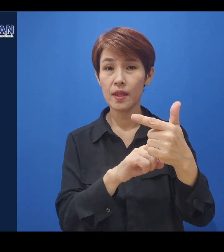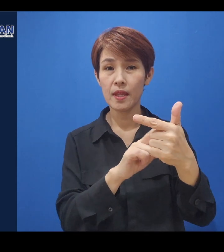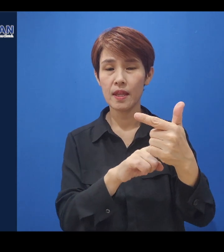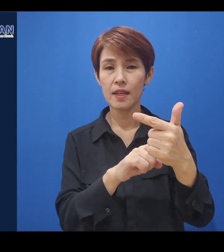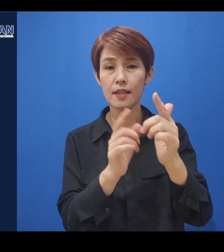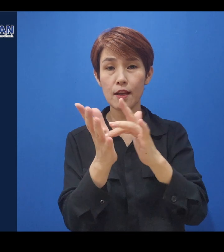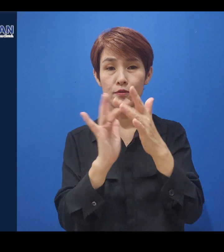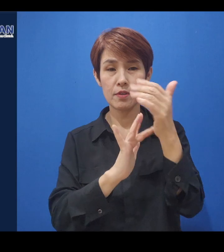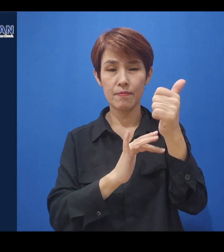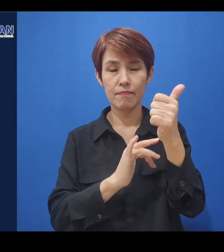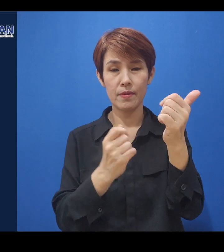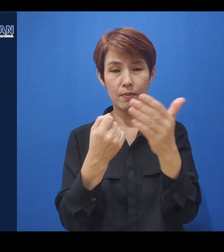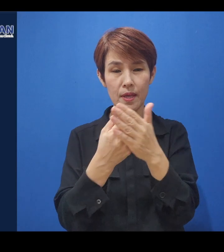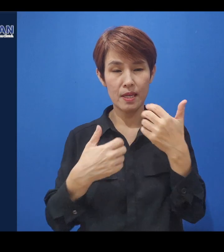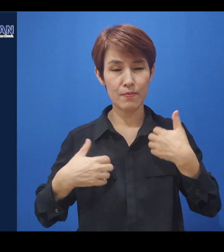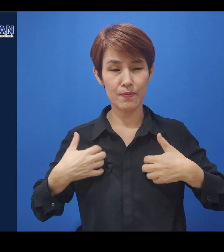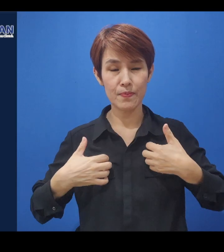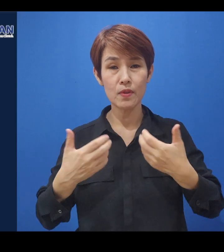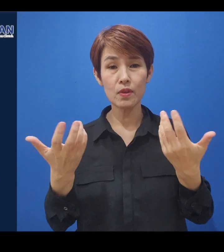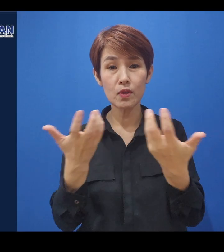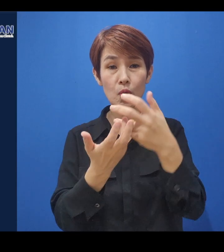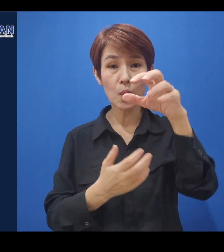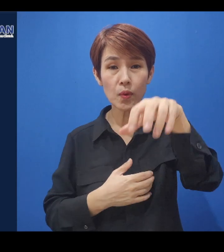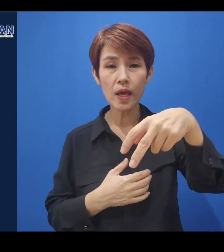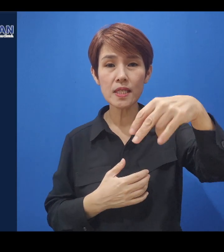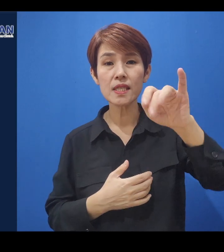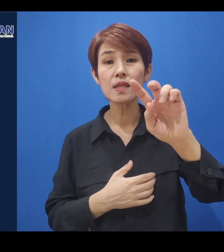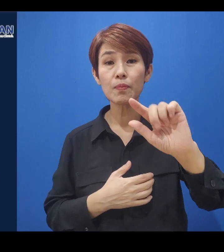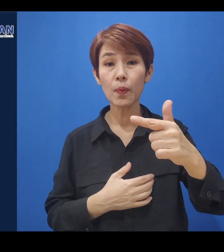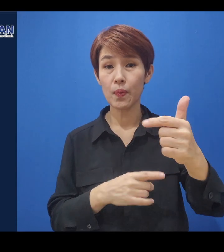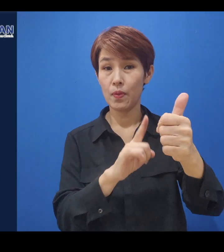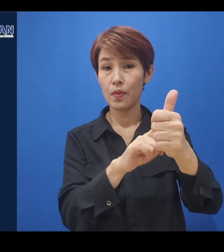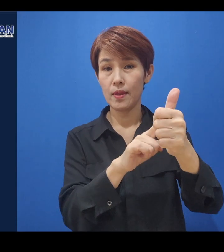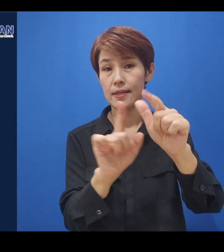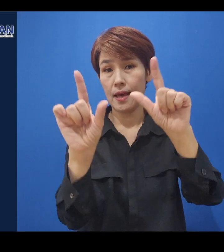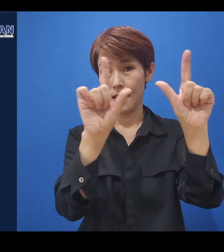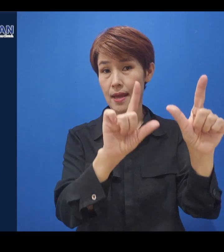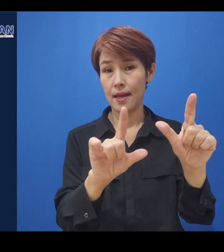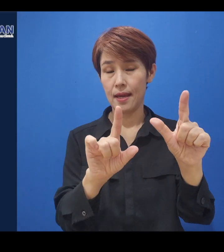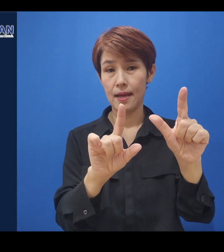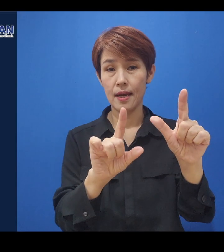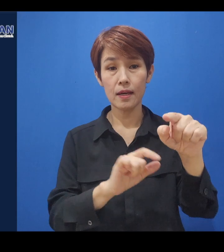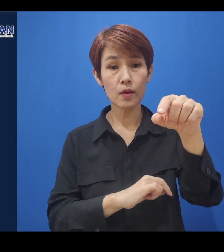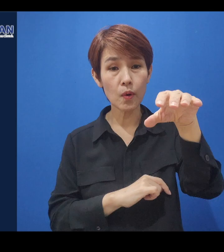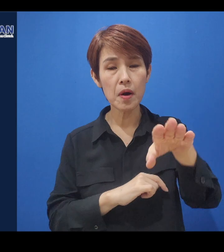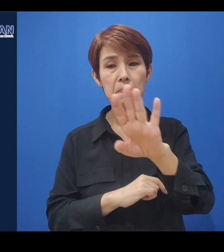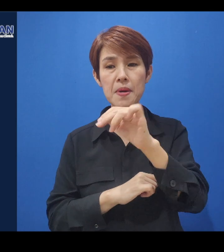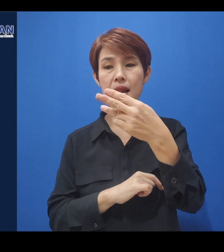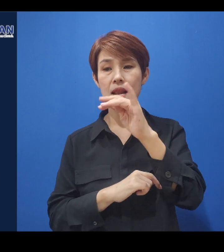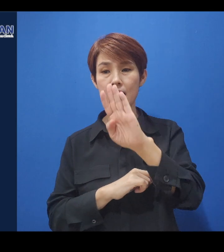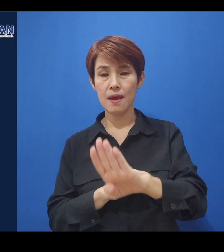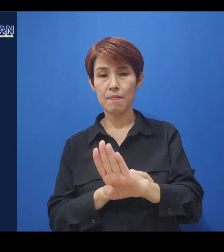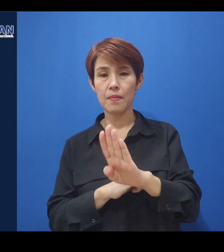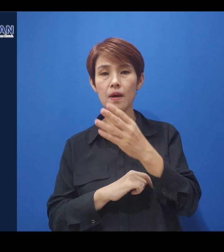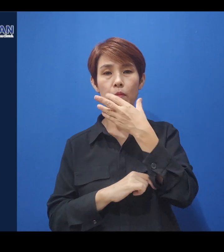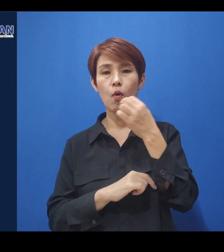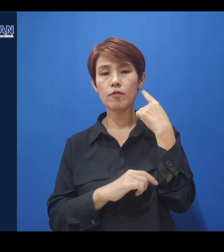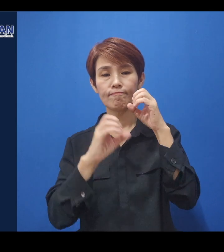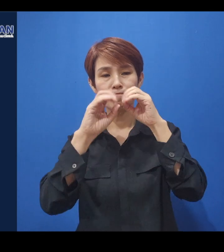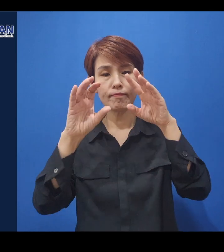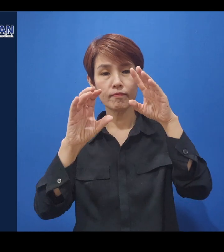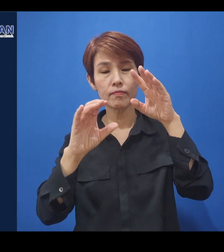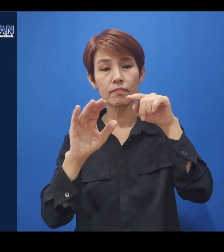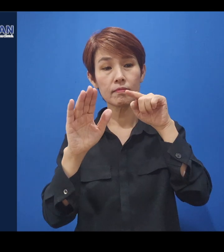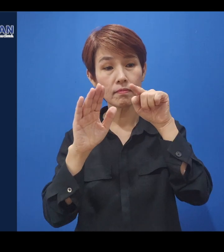기쁨이 가득해진 그 성에 원래 시몬이라 하는 사람이 있었는데, 빌립이 복음 전하러 오기 오래전부터